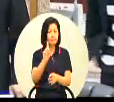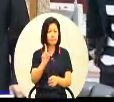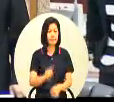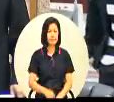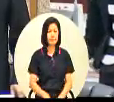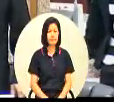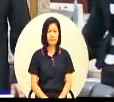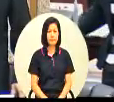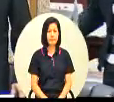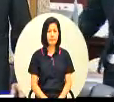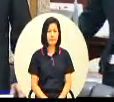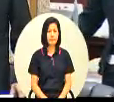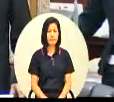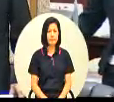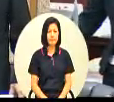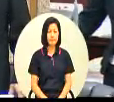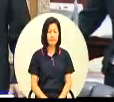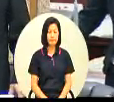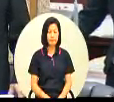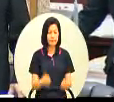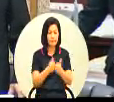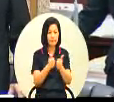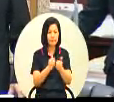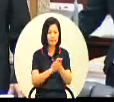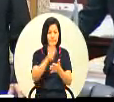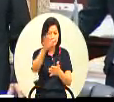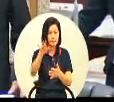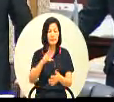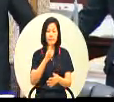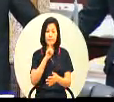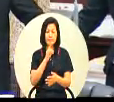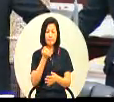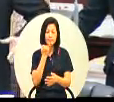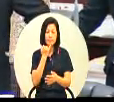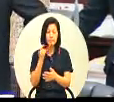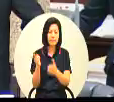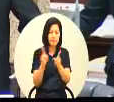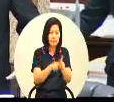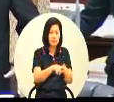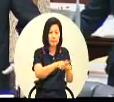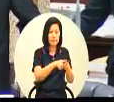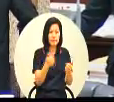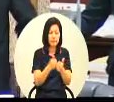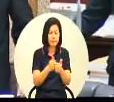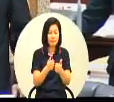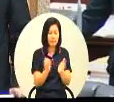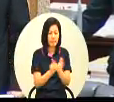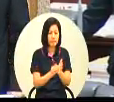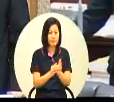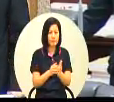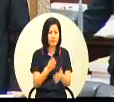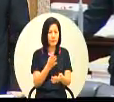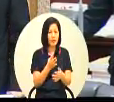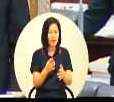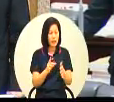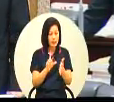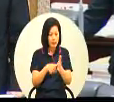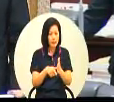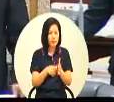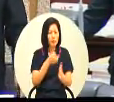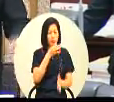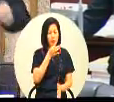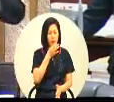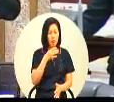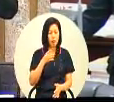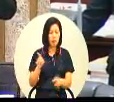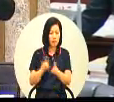我们这个会后我们也可以去啊。 好， 我想说整个议会完之后可能时间比较充裕了。 好，局